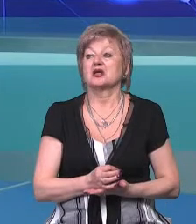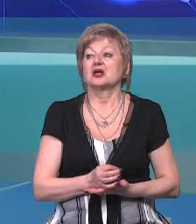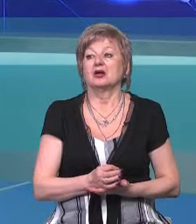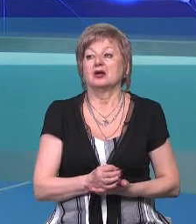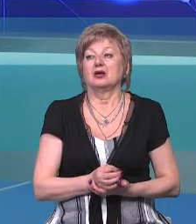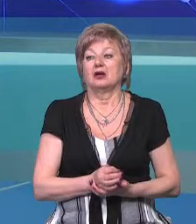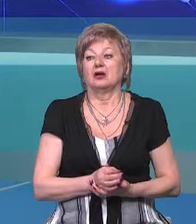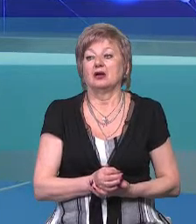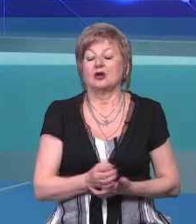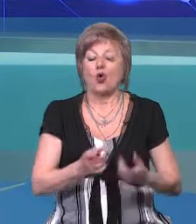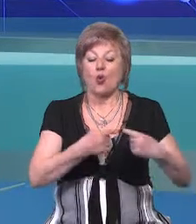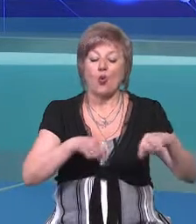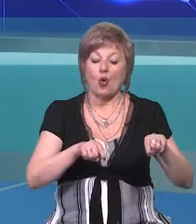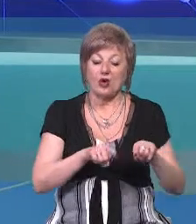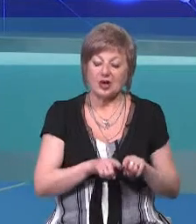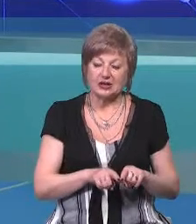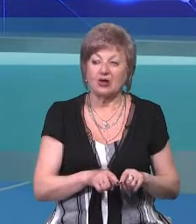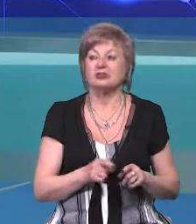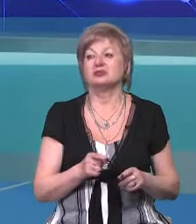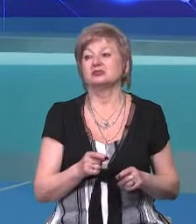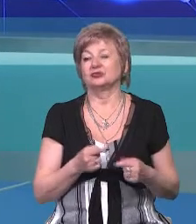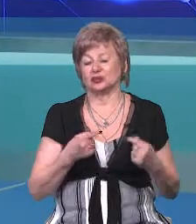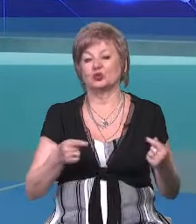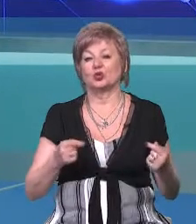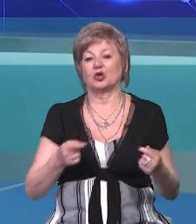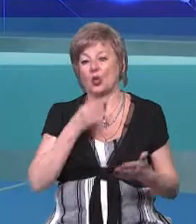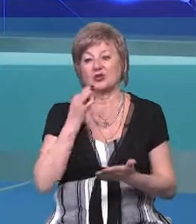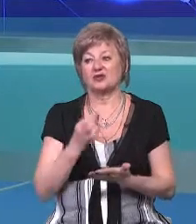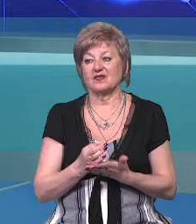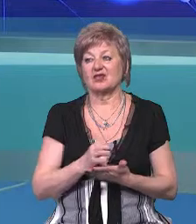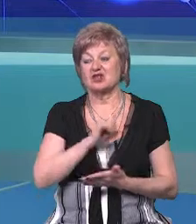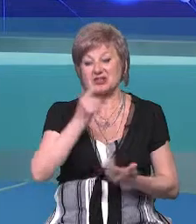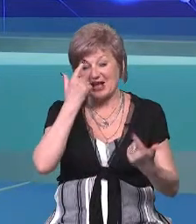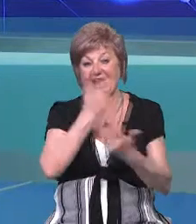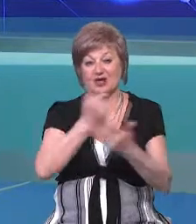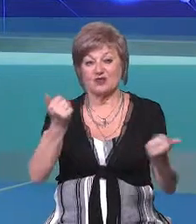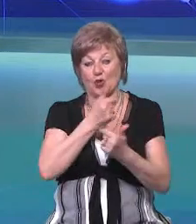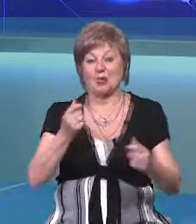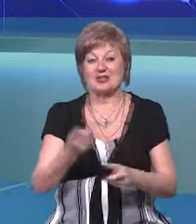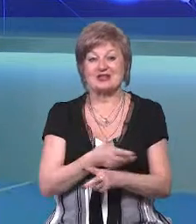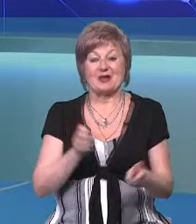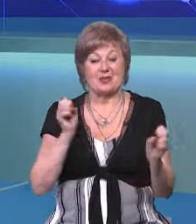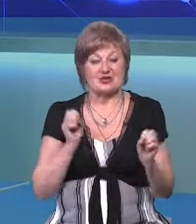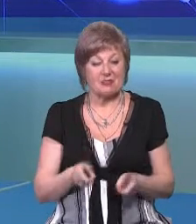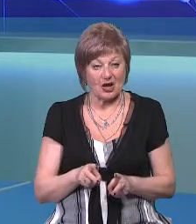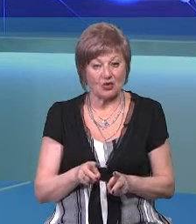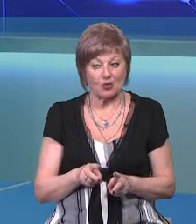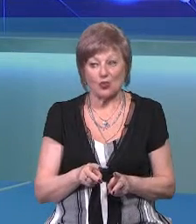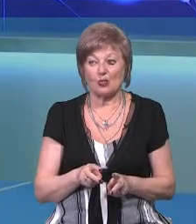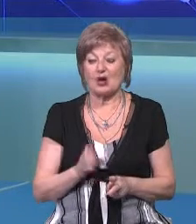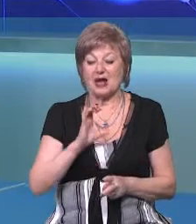відповідальність органів, які мають ті чи інші сфери відповідати за інформаційну безпеку, перш за все, це